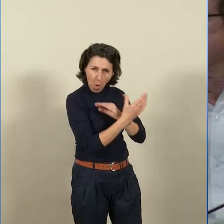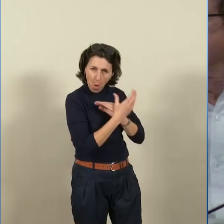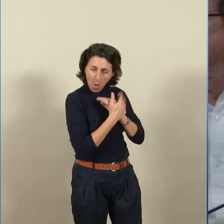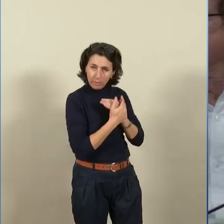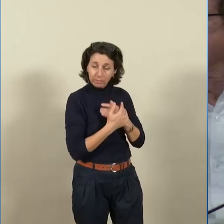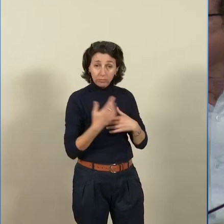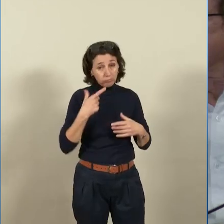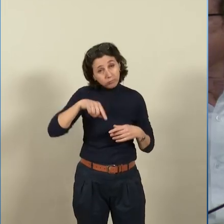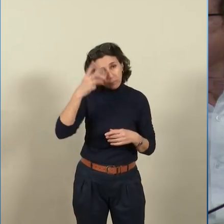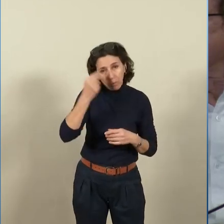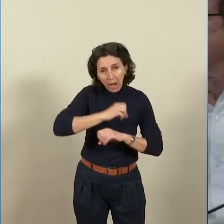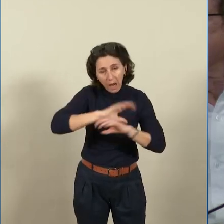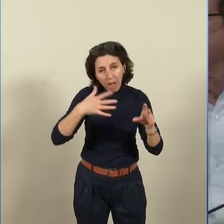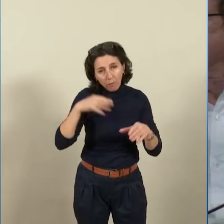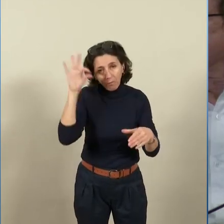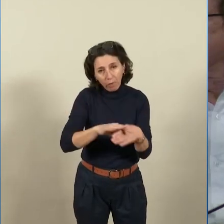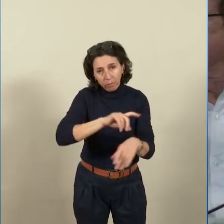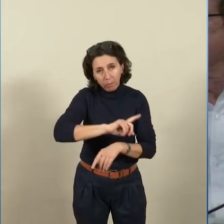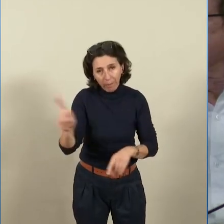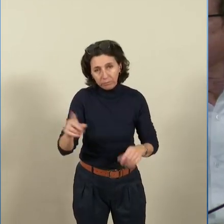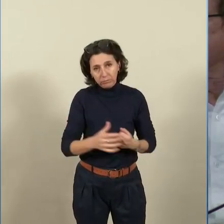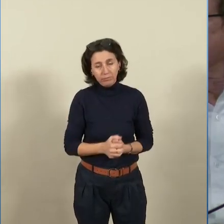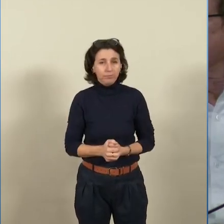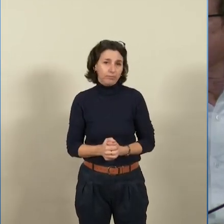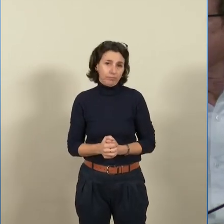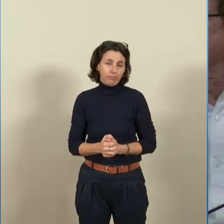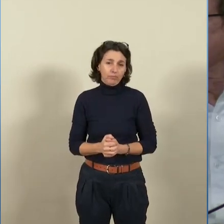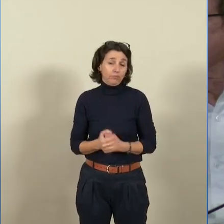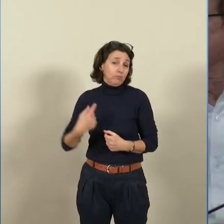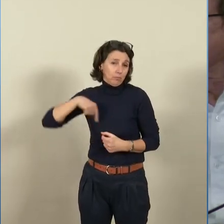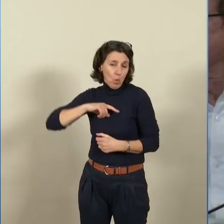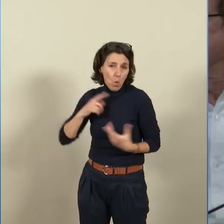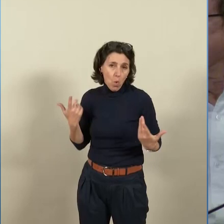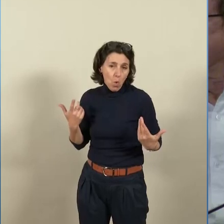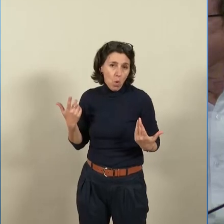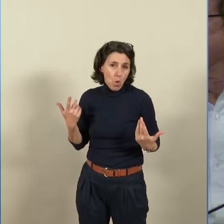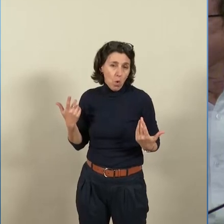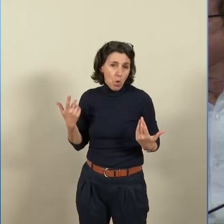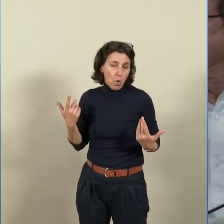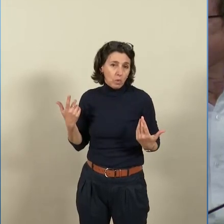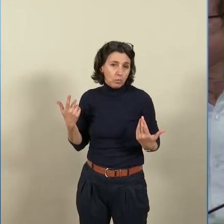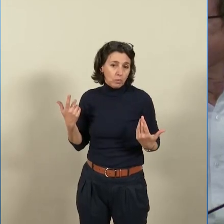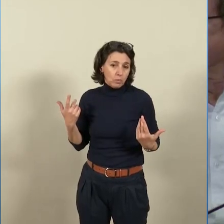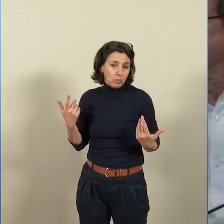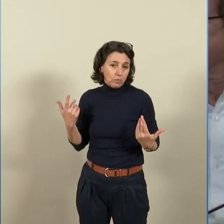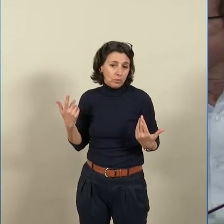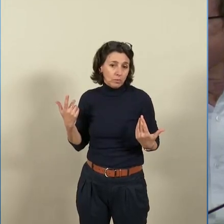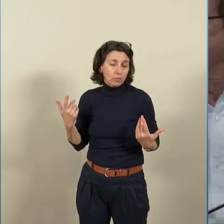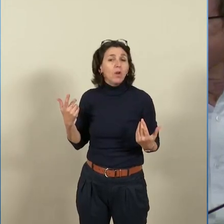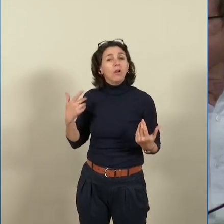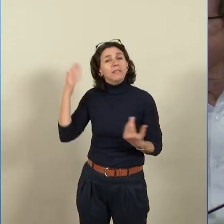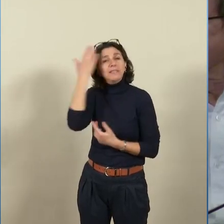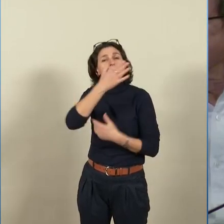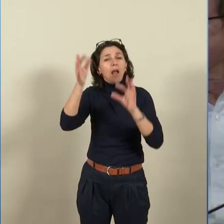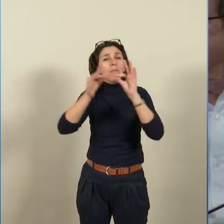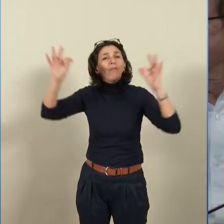nous ne voterons évidemment pas cette délibération on connaît tous le célèbre arrêté dans les Français du